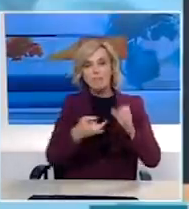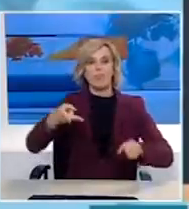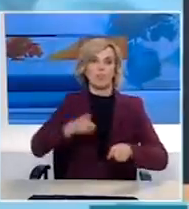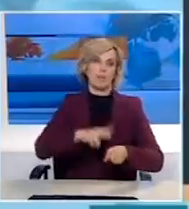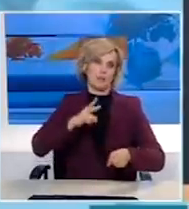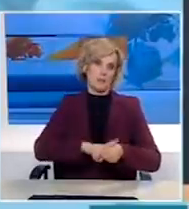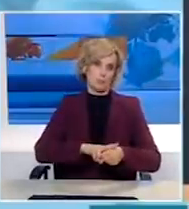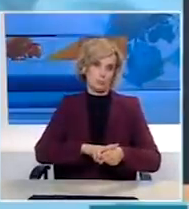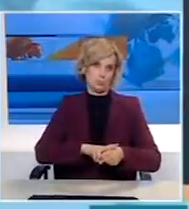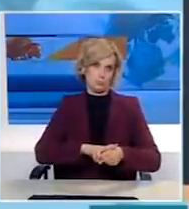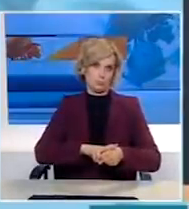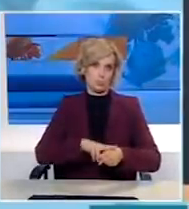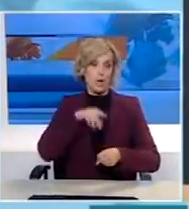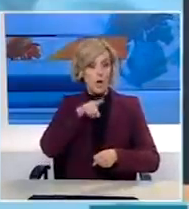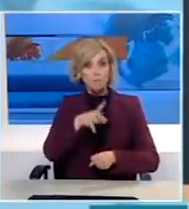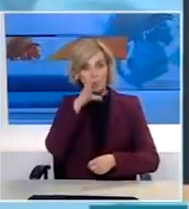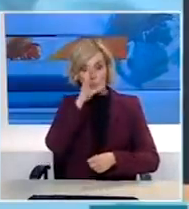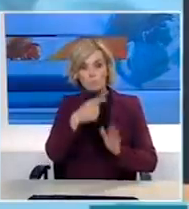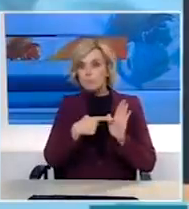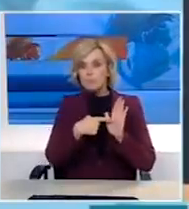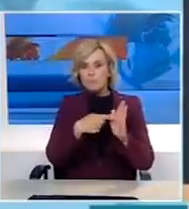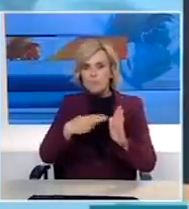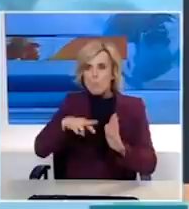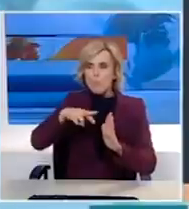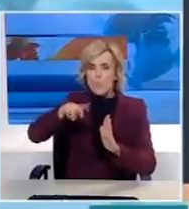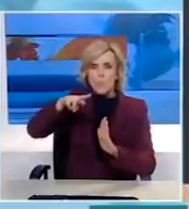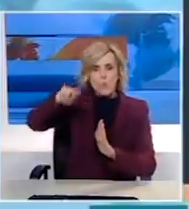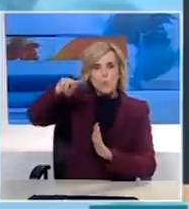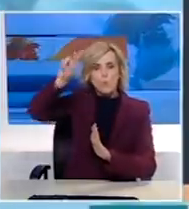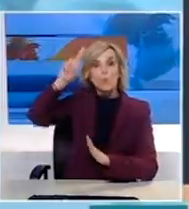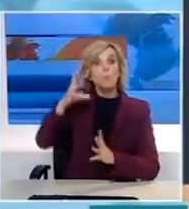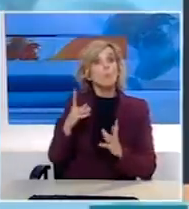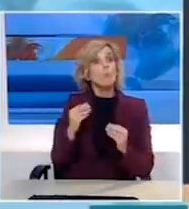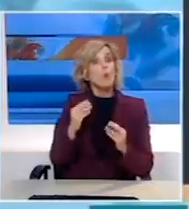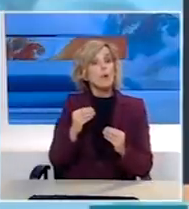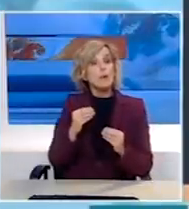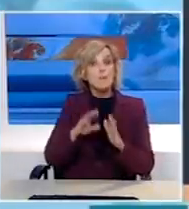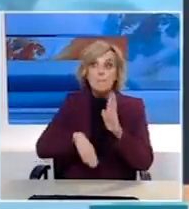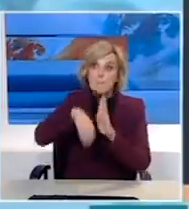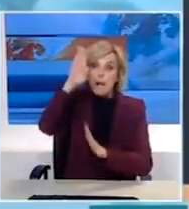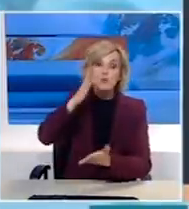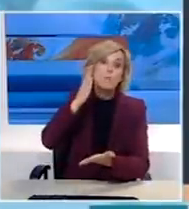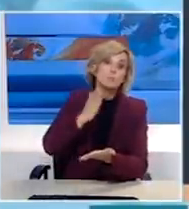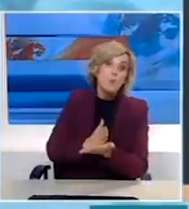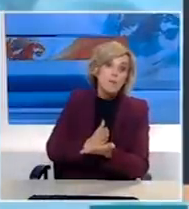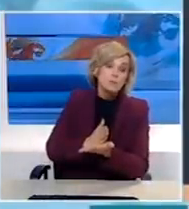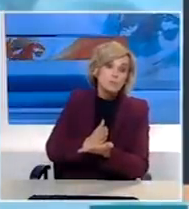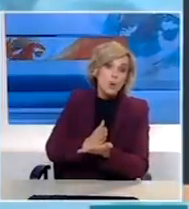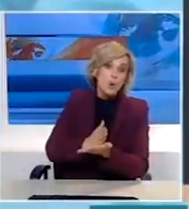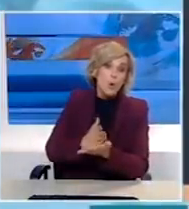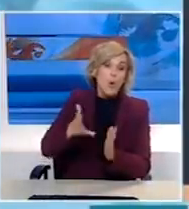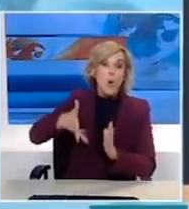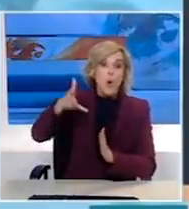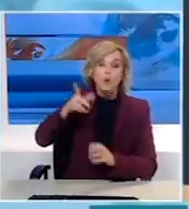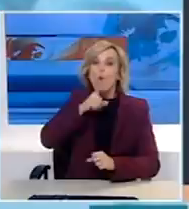ιό, που δείχνει τρομερές αυξήσεις, πολλαπλές σταθερές αποκλίσεις πάνω από το μέσο όρο, συγγνώμη μιλώ επιστημονικά, σε χώρες όπως